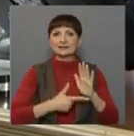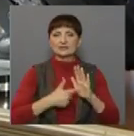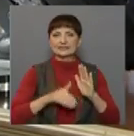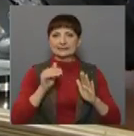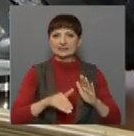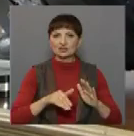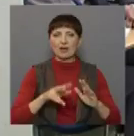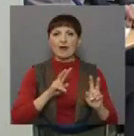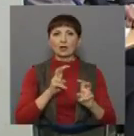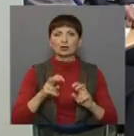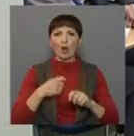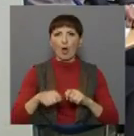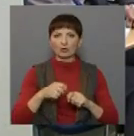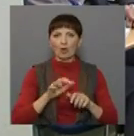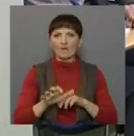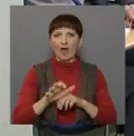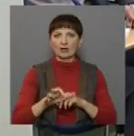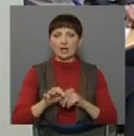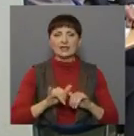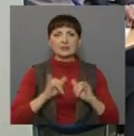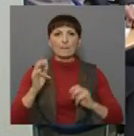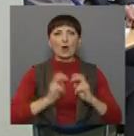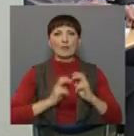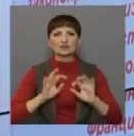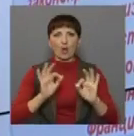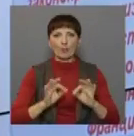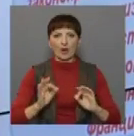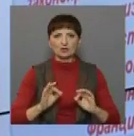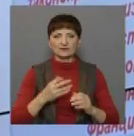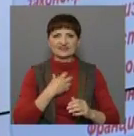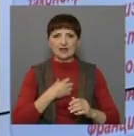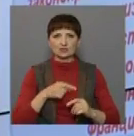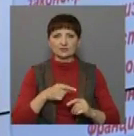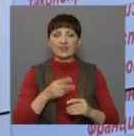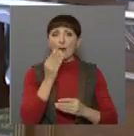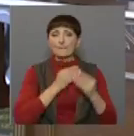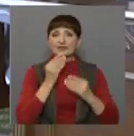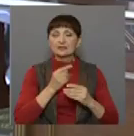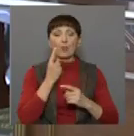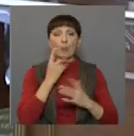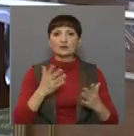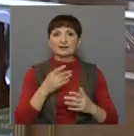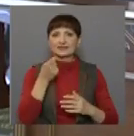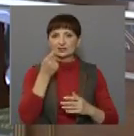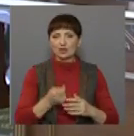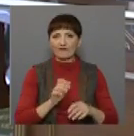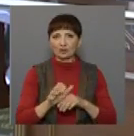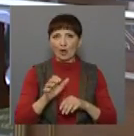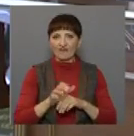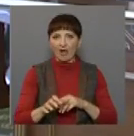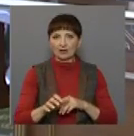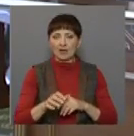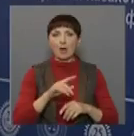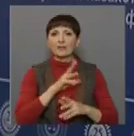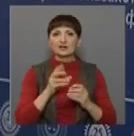тысяч товарных знаков и растет значимость промышленных образцов. Больше всего подделки подвергаются недорогие товары широкого потребления,